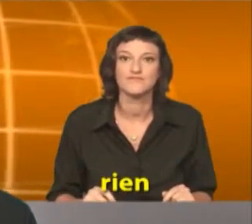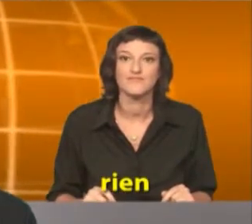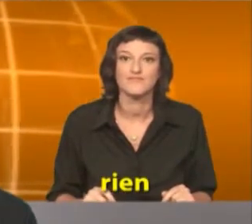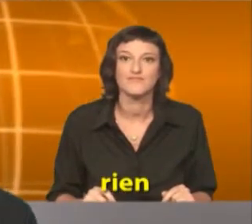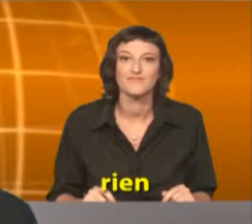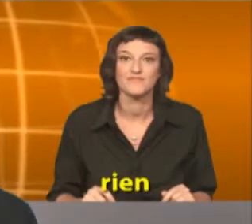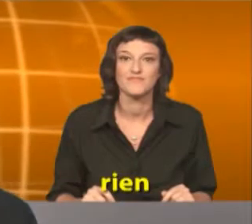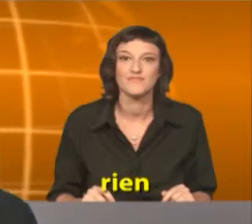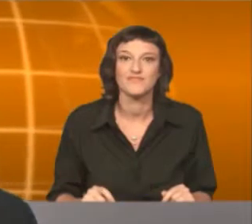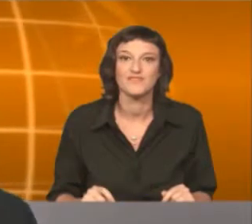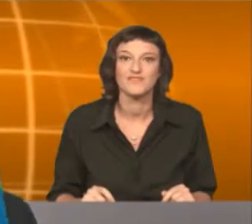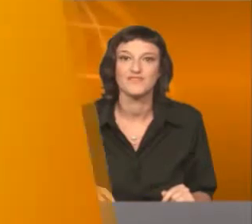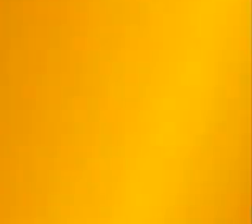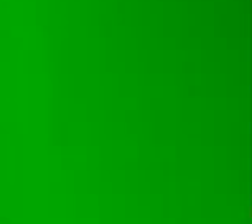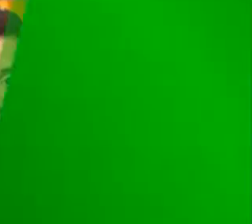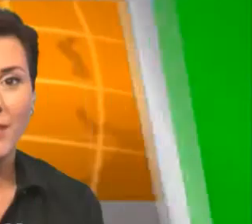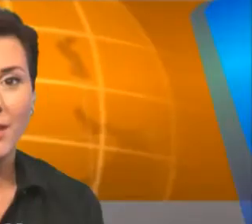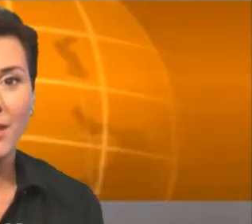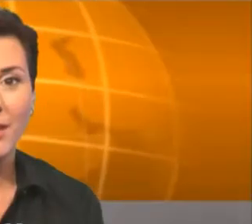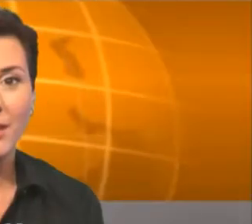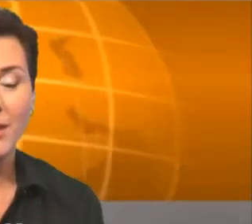Niente. Niente. Et aussi...